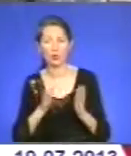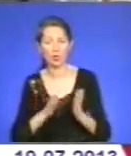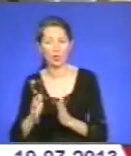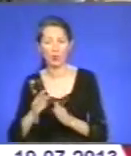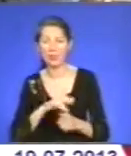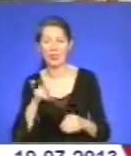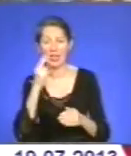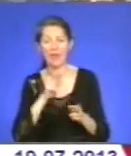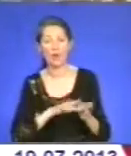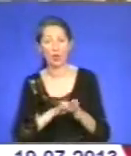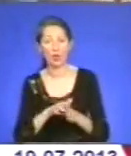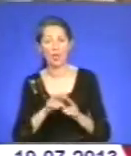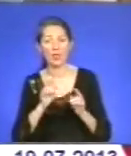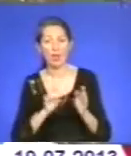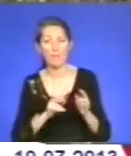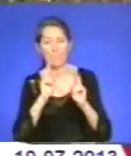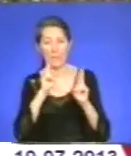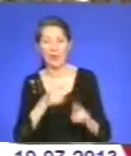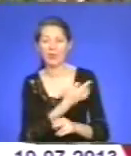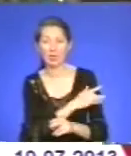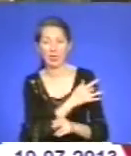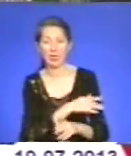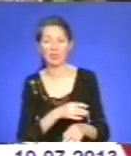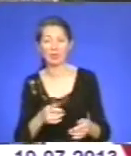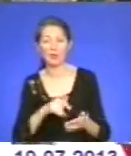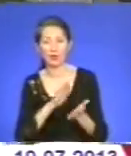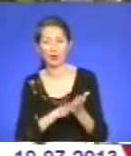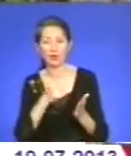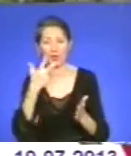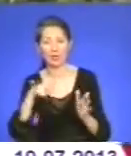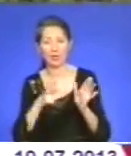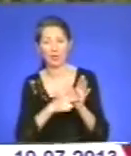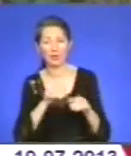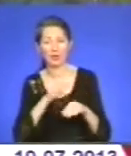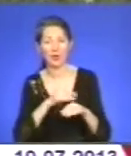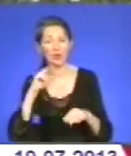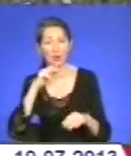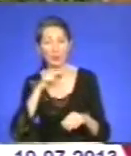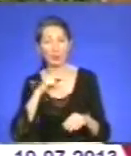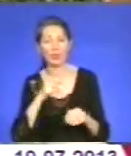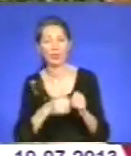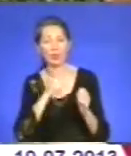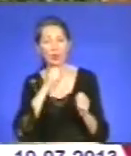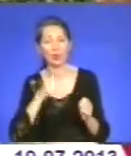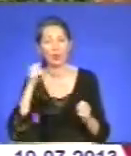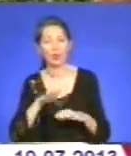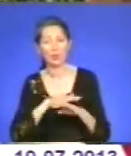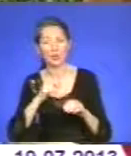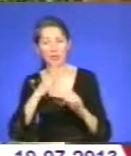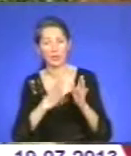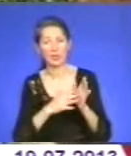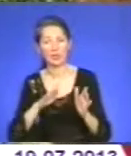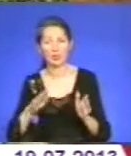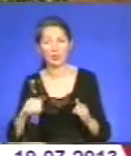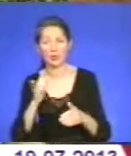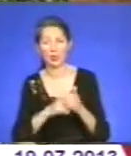правил гігієни. Зареєстровано 38 випадків отруєння серед дорослого населення, 19 – діти. Причинами